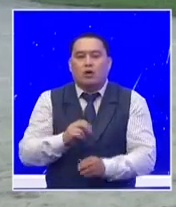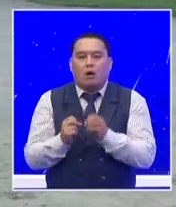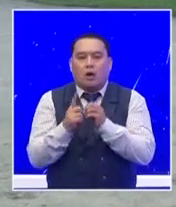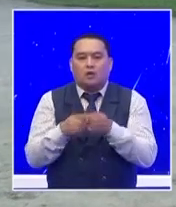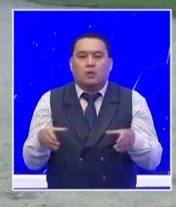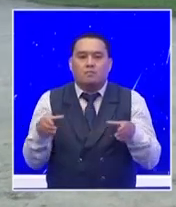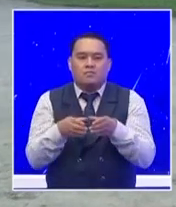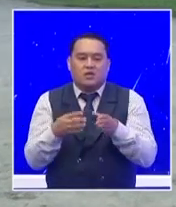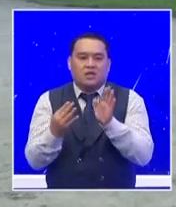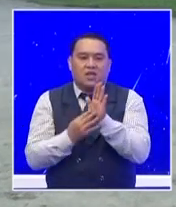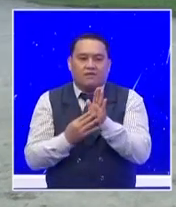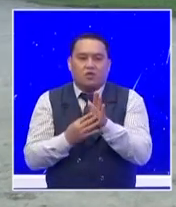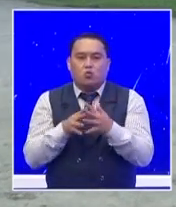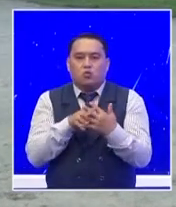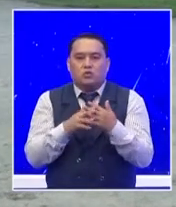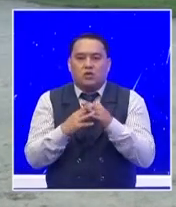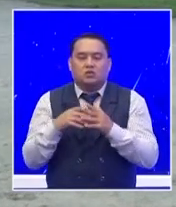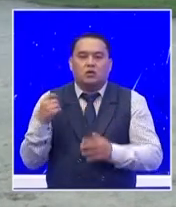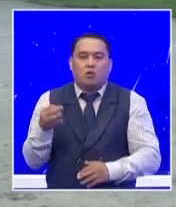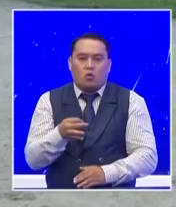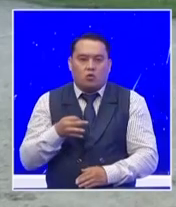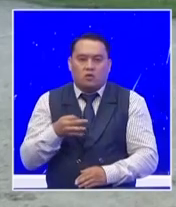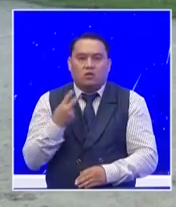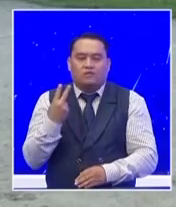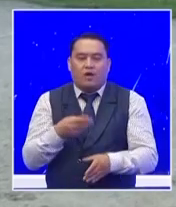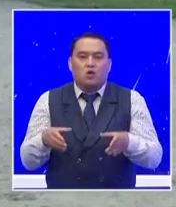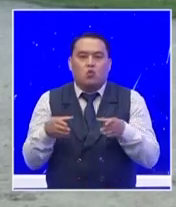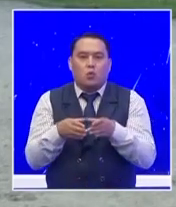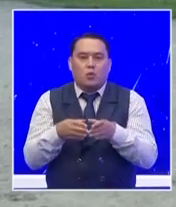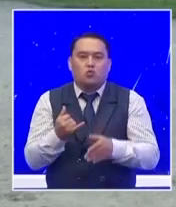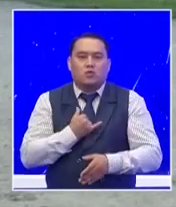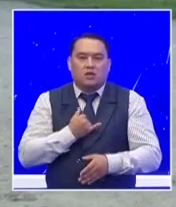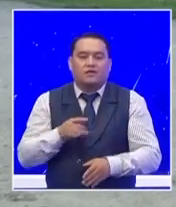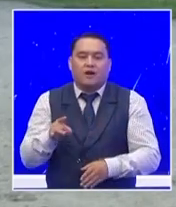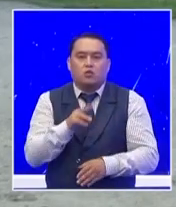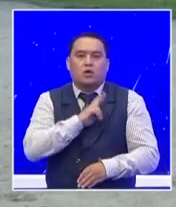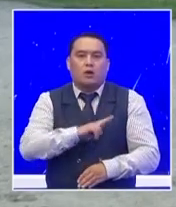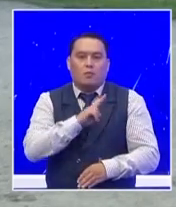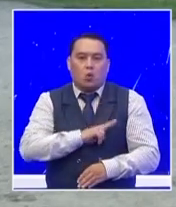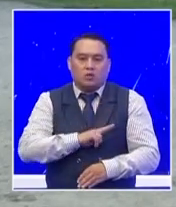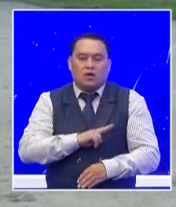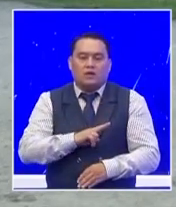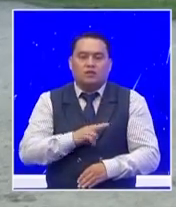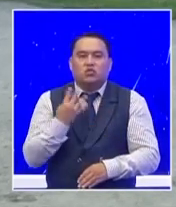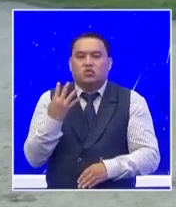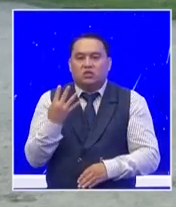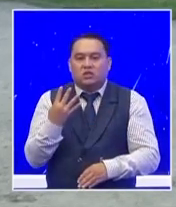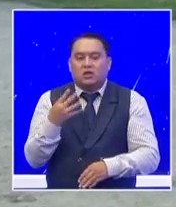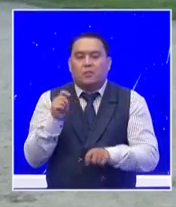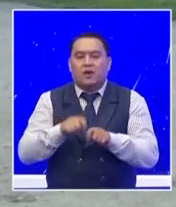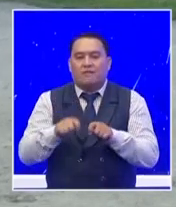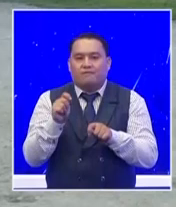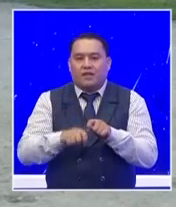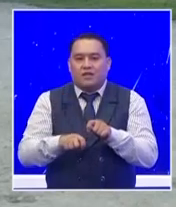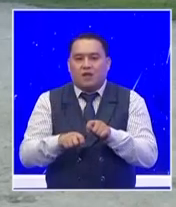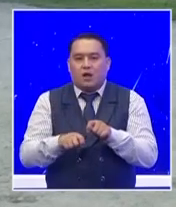групп, 9 у нас в сельских округах и 2 мобильных группы у нас здесь на районе работают. В день 4 раза в рейд проводим